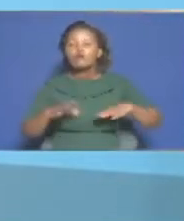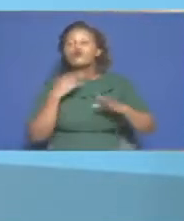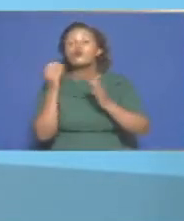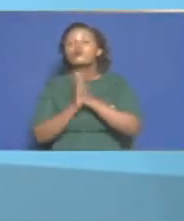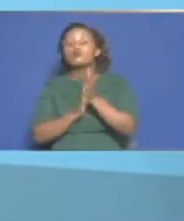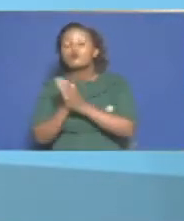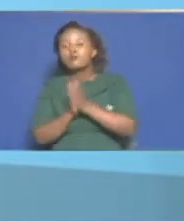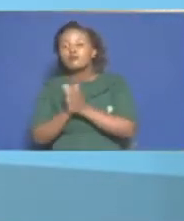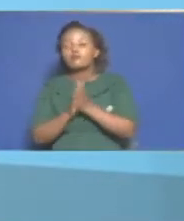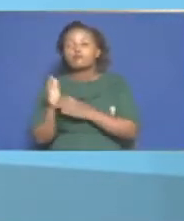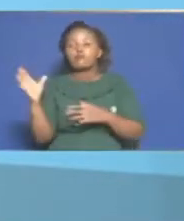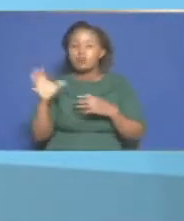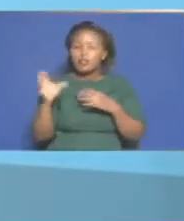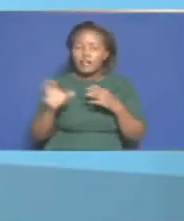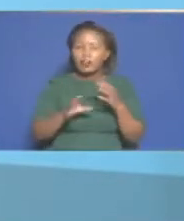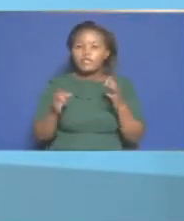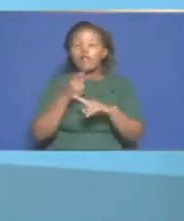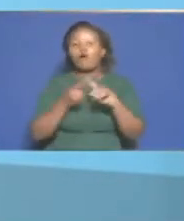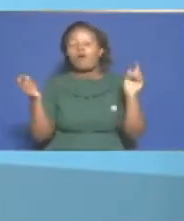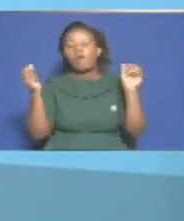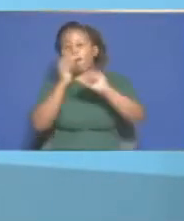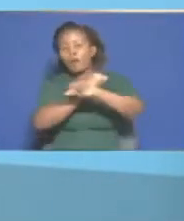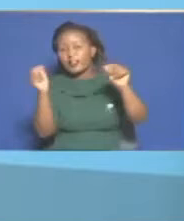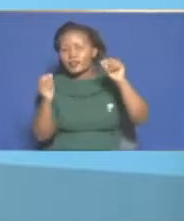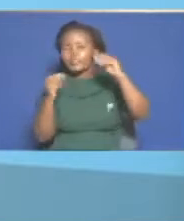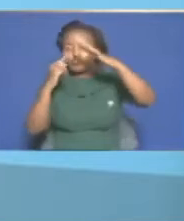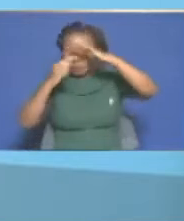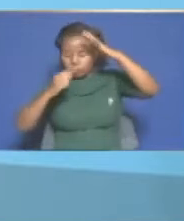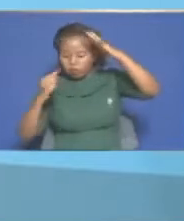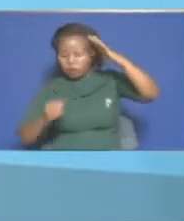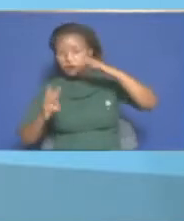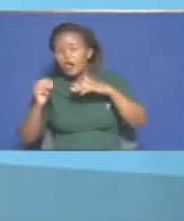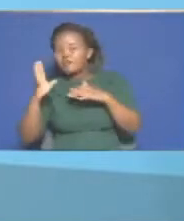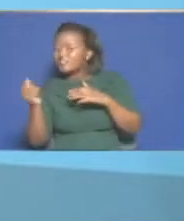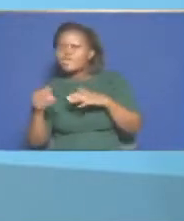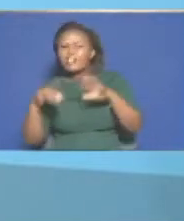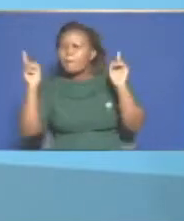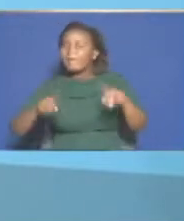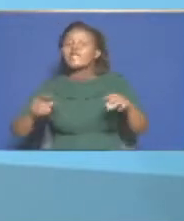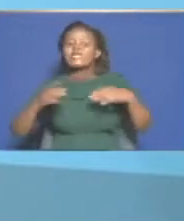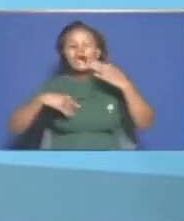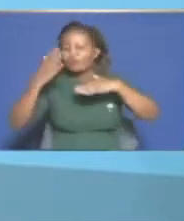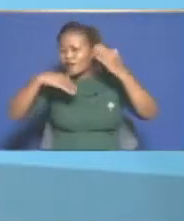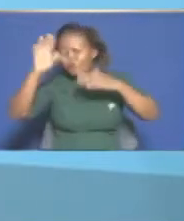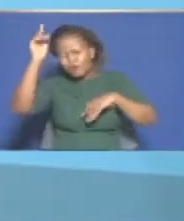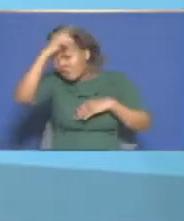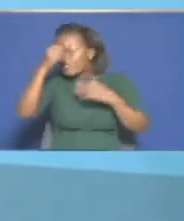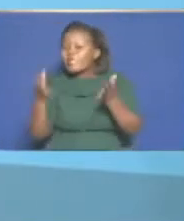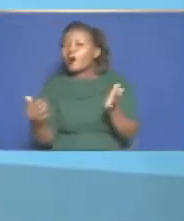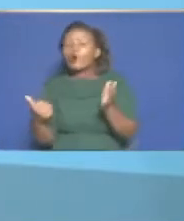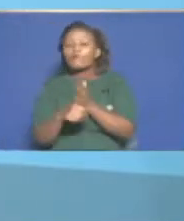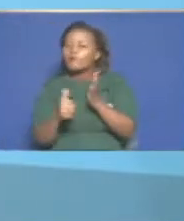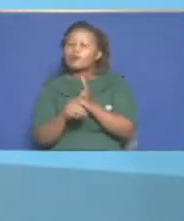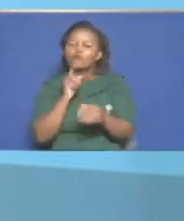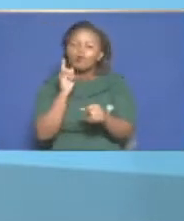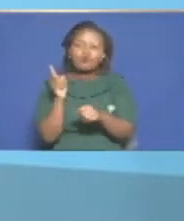wadi hadi katika kiti cha urais watakuwa wanahitajika kuwa na shahada. Je, athari za tangazo hili ni zipi? Na hivyo basi kwenye